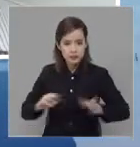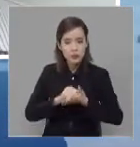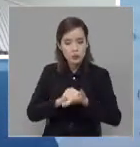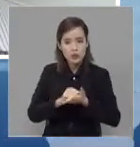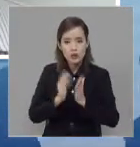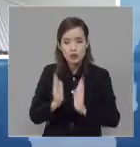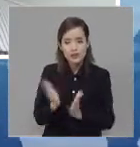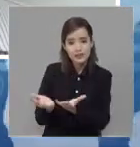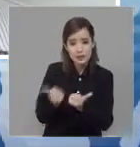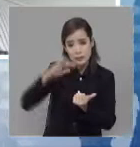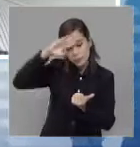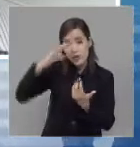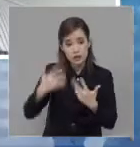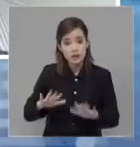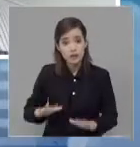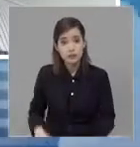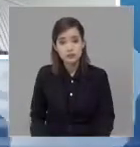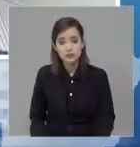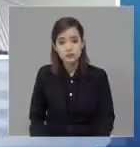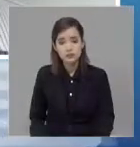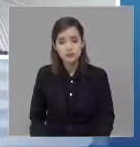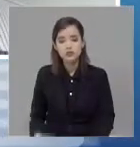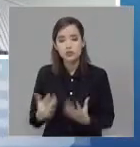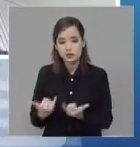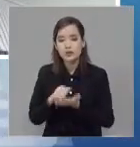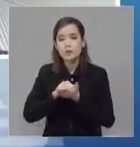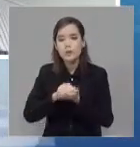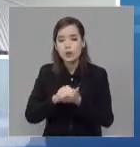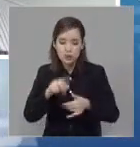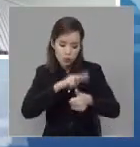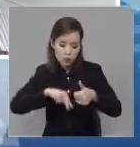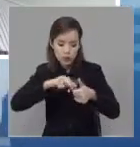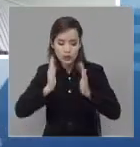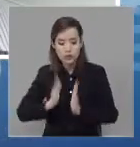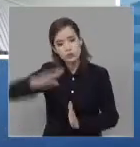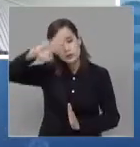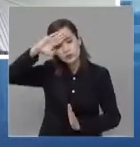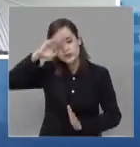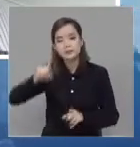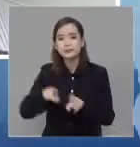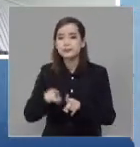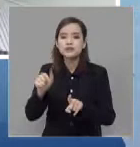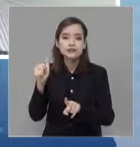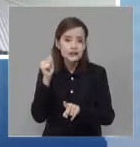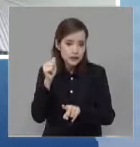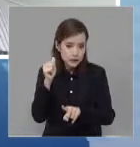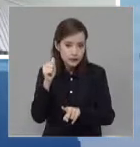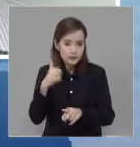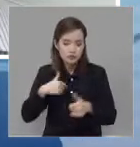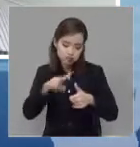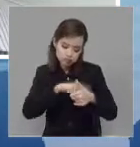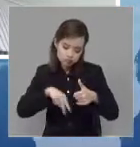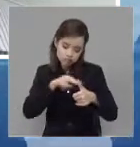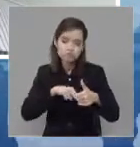รือยังคะ ตอนนี้โรงพยาบาลยังให้การบริการผู้ป่วยตามปกติครับผมผ ู้ ป่วยก็ยังมารับการรักษาปกตินะ